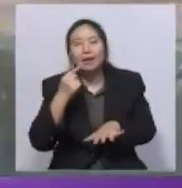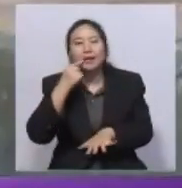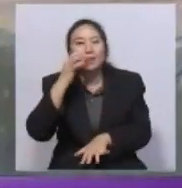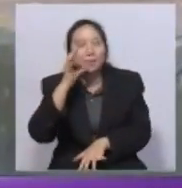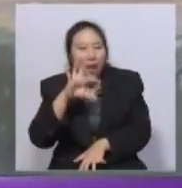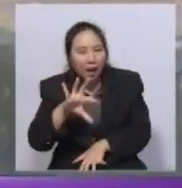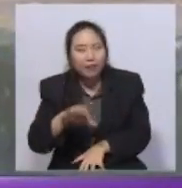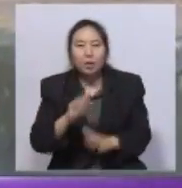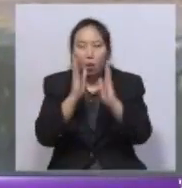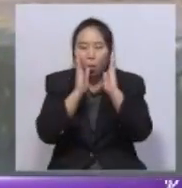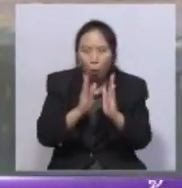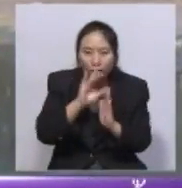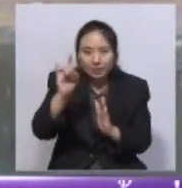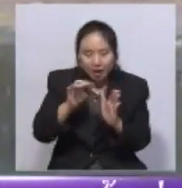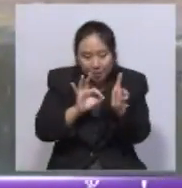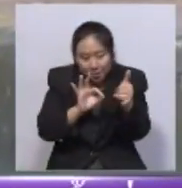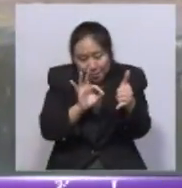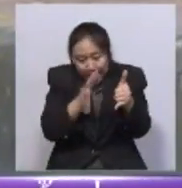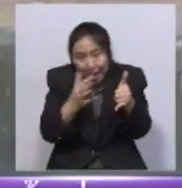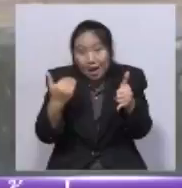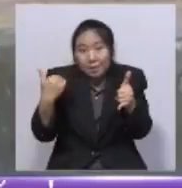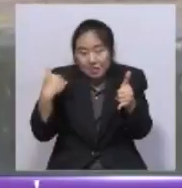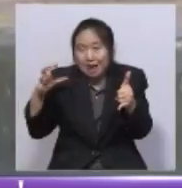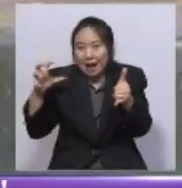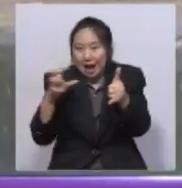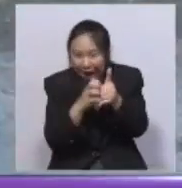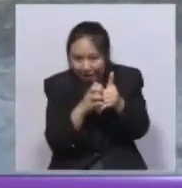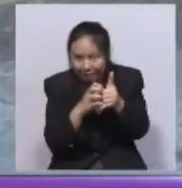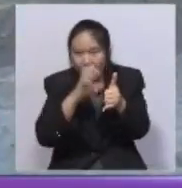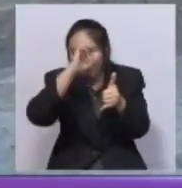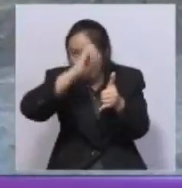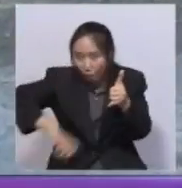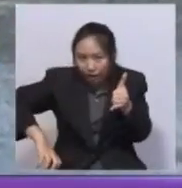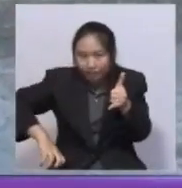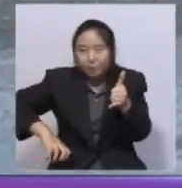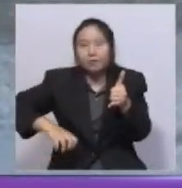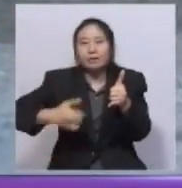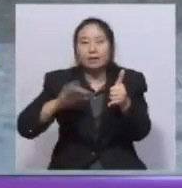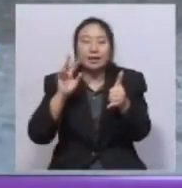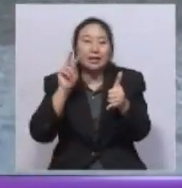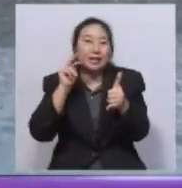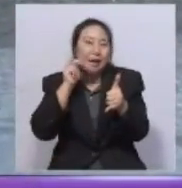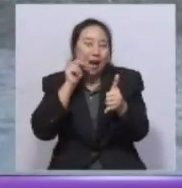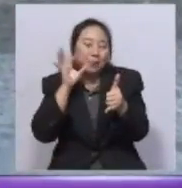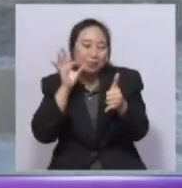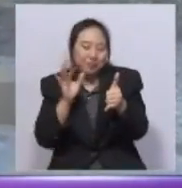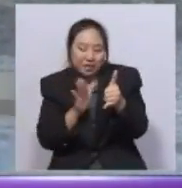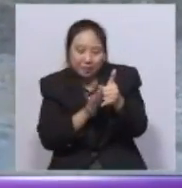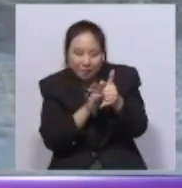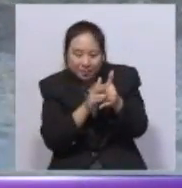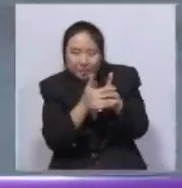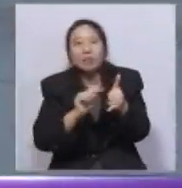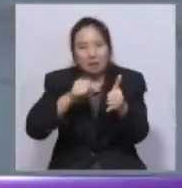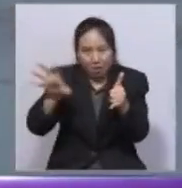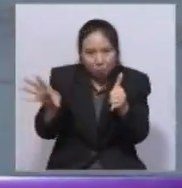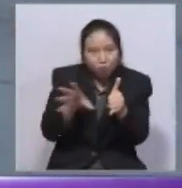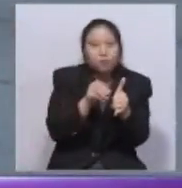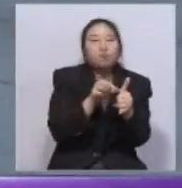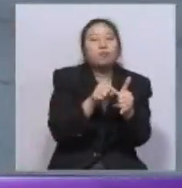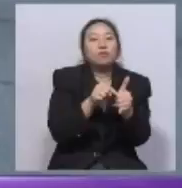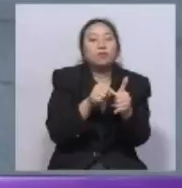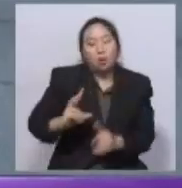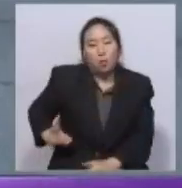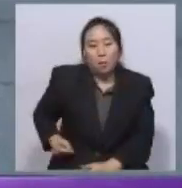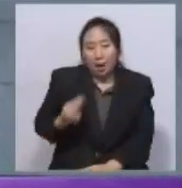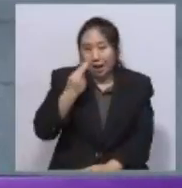คนหรือสัตว์ทางบาดแผลเมื่อถูกสัตว์กัดหรือข่วนหรือสัมผัสน้ำลายสัตว์ที่เป็นโรคอาการในสุนัขมัก